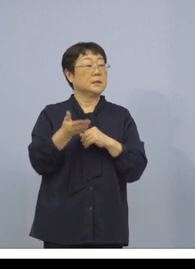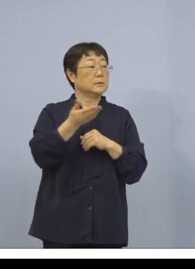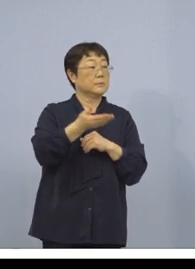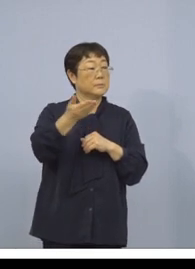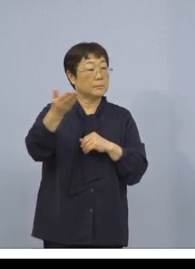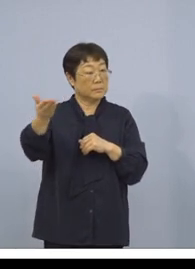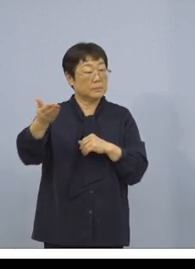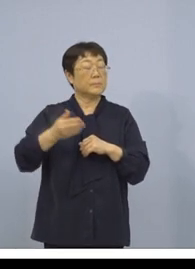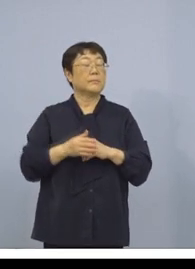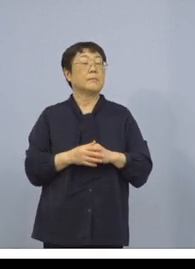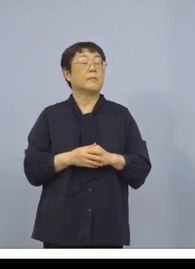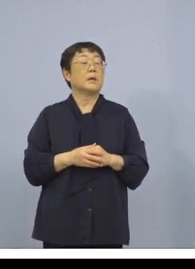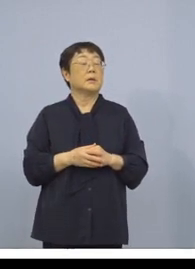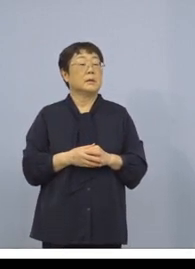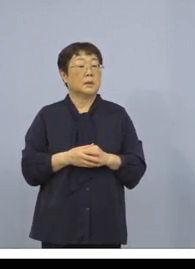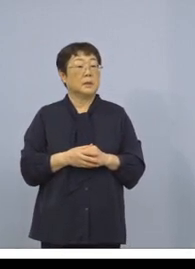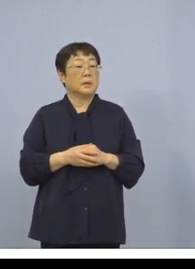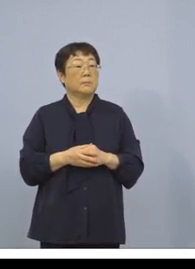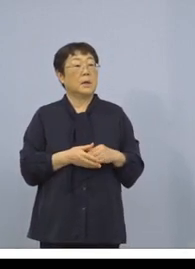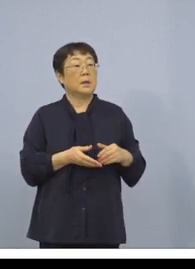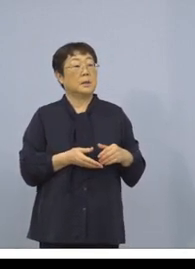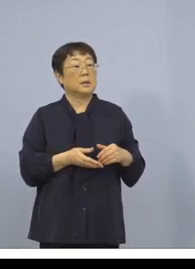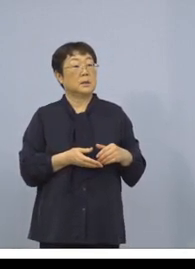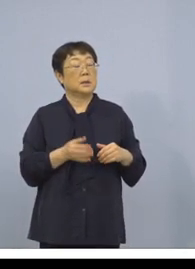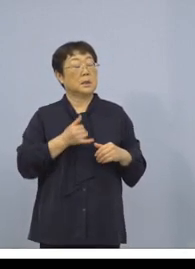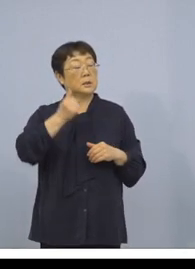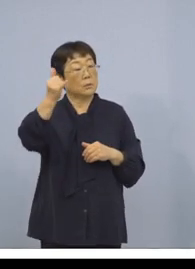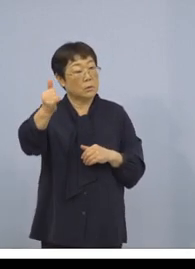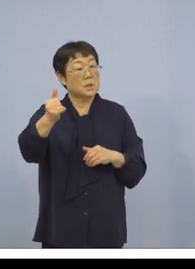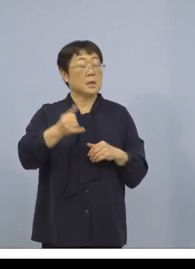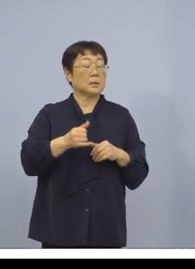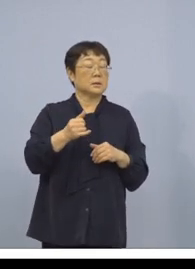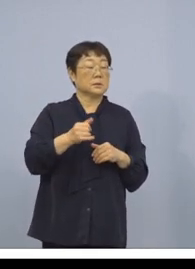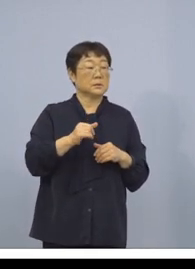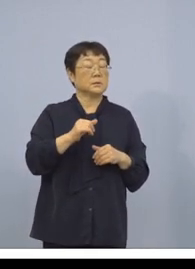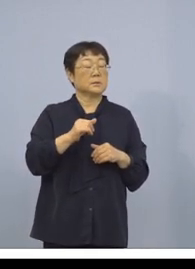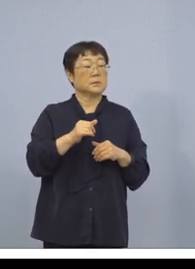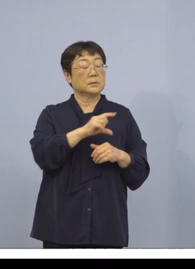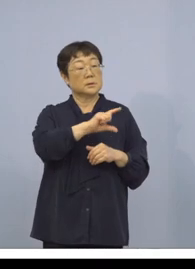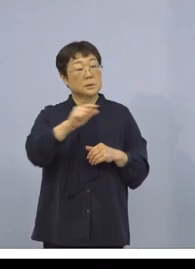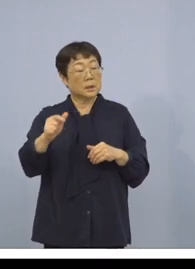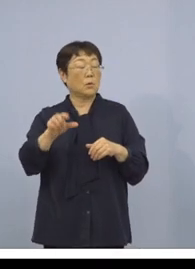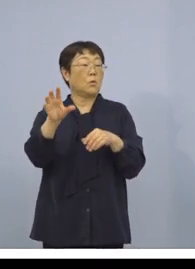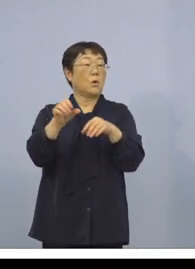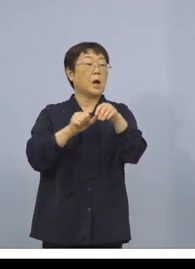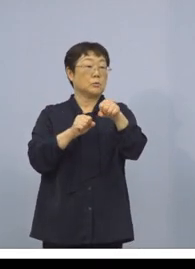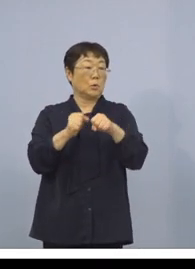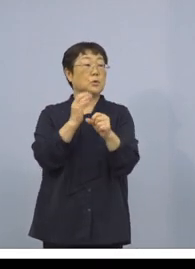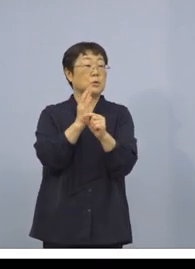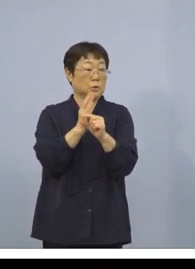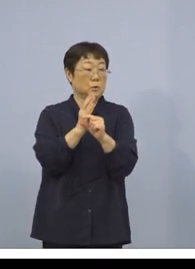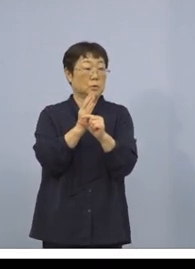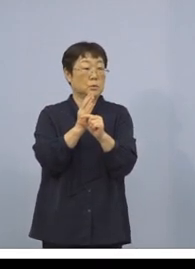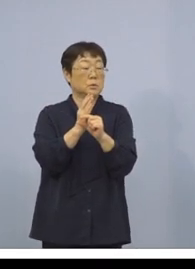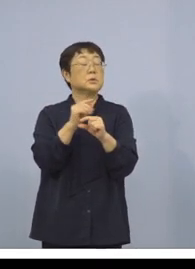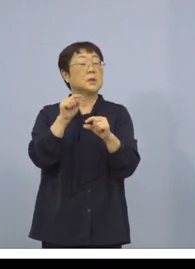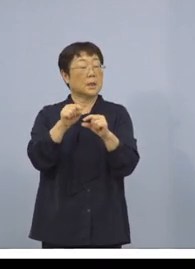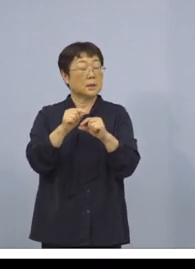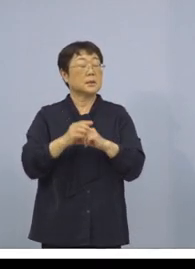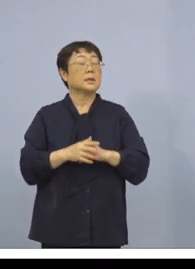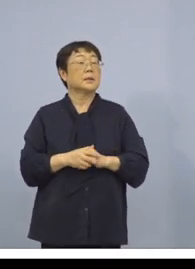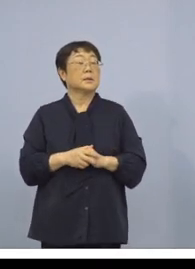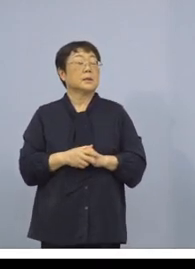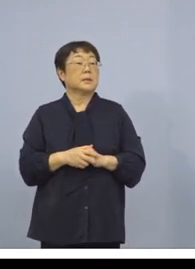った動線の確保、空の便の確保等もさせていただいておりますが、まあ、その中でです